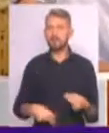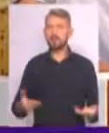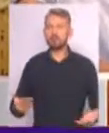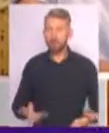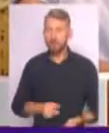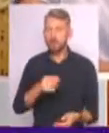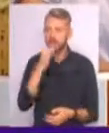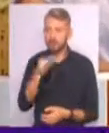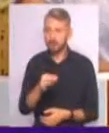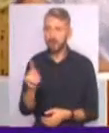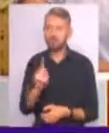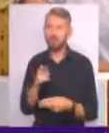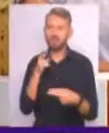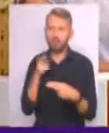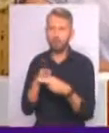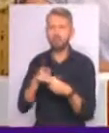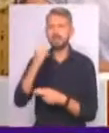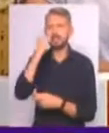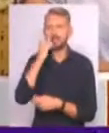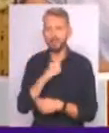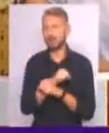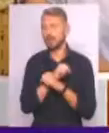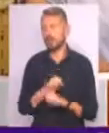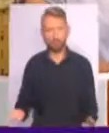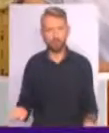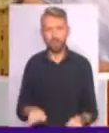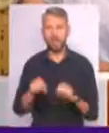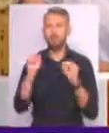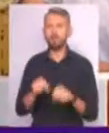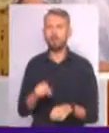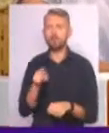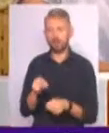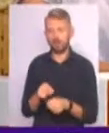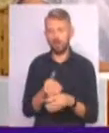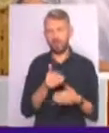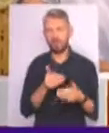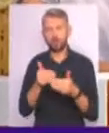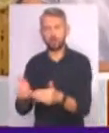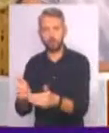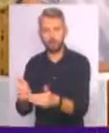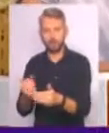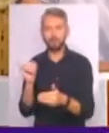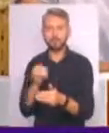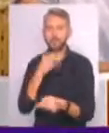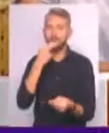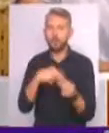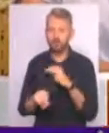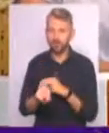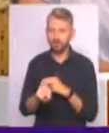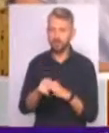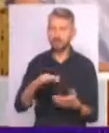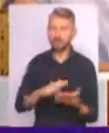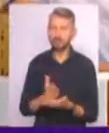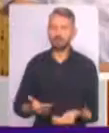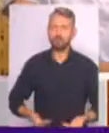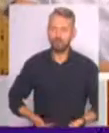він сказав, що запобігти старості не можна. Можна її відсунути раз і покращити, конечно, якість